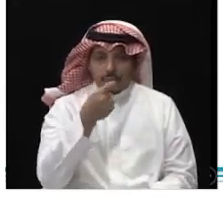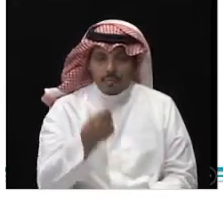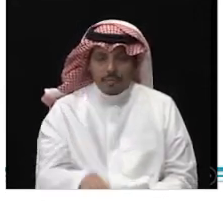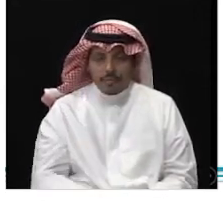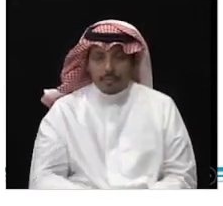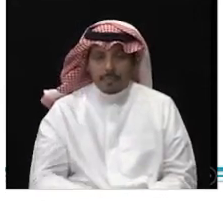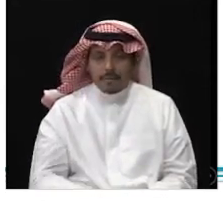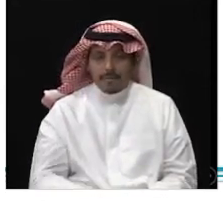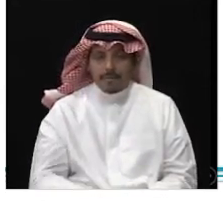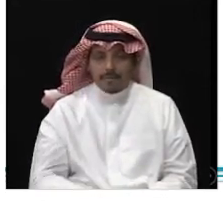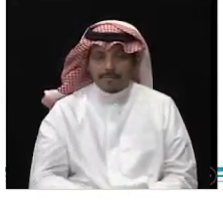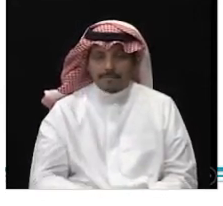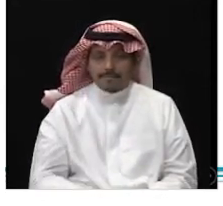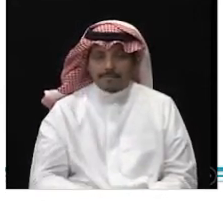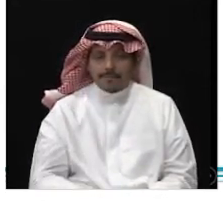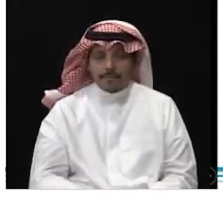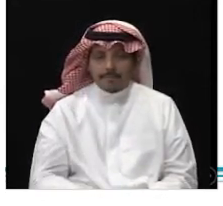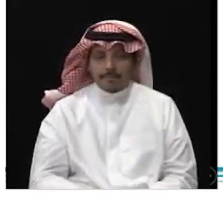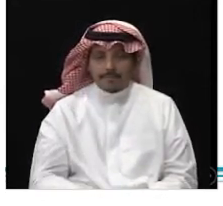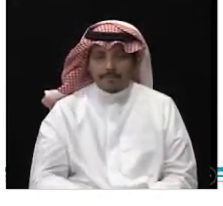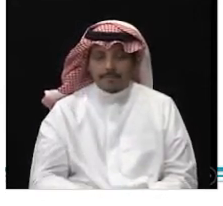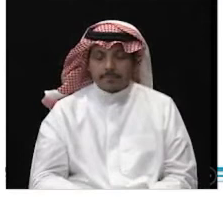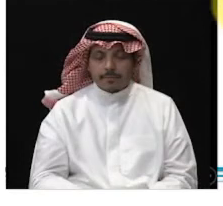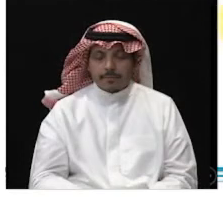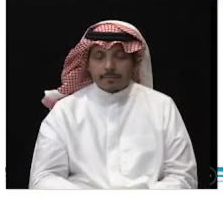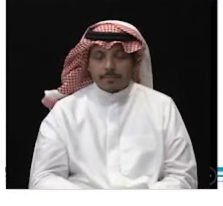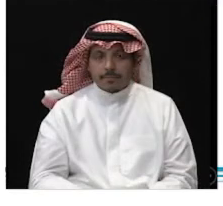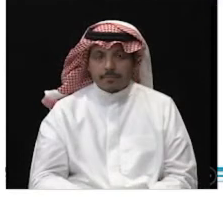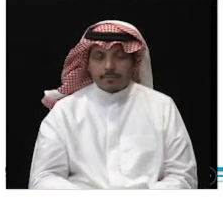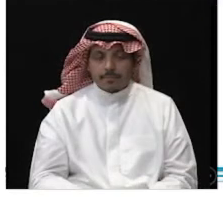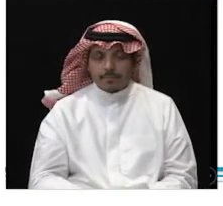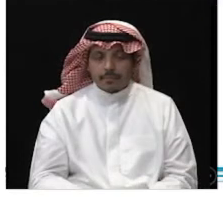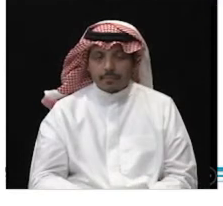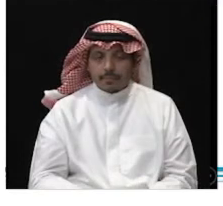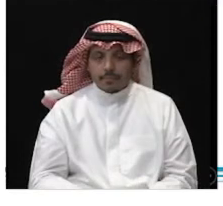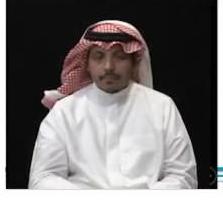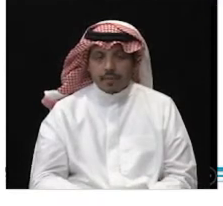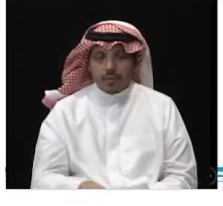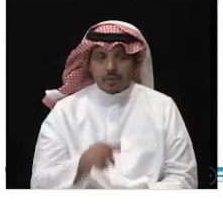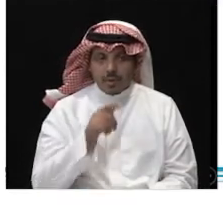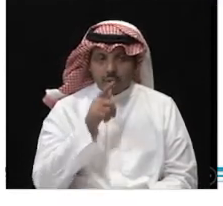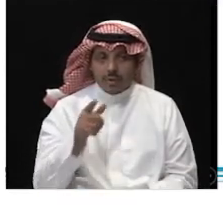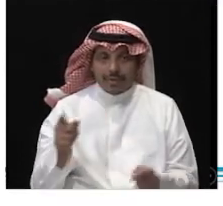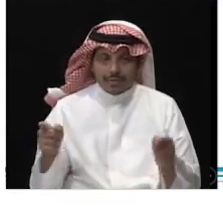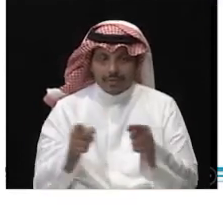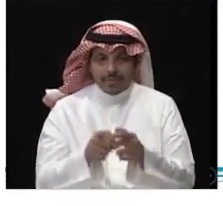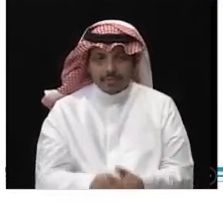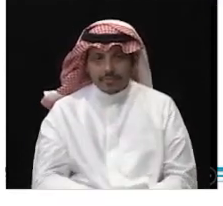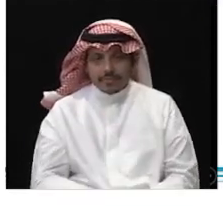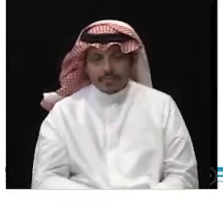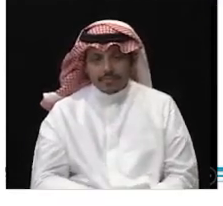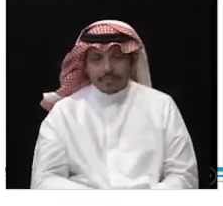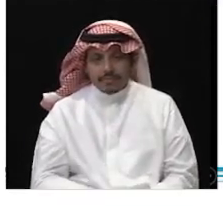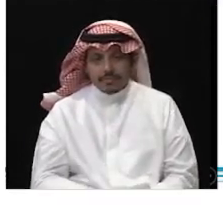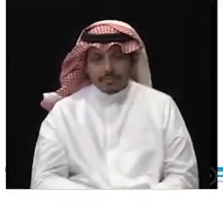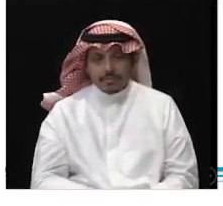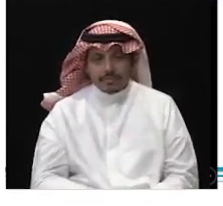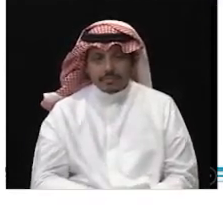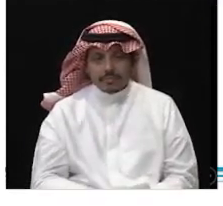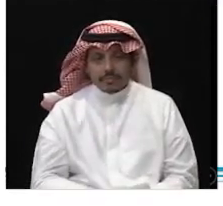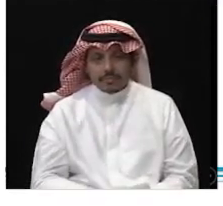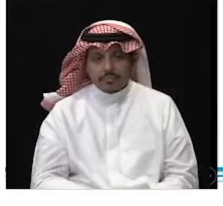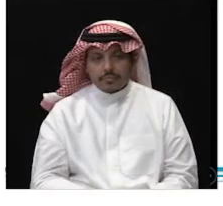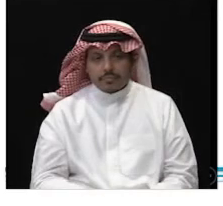ضمة، أحسنتم، وهذه علامات الصوت القصير. إذن فتحة وصوتها أ،